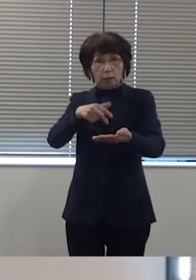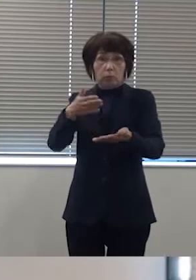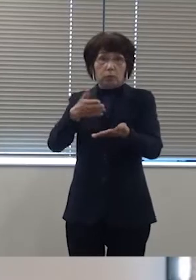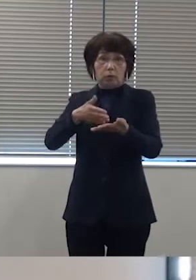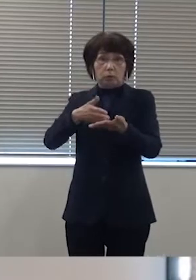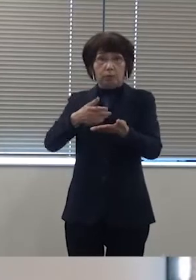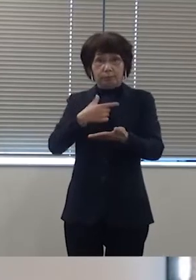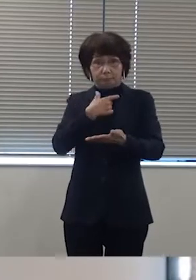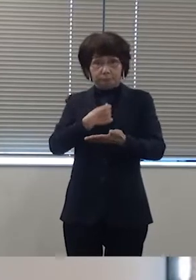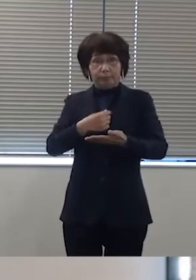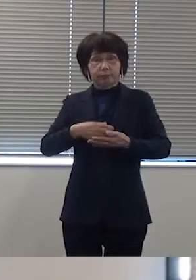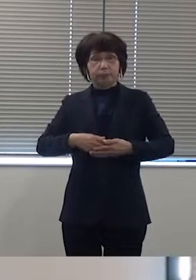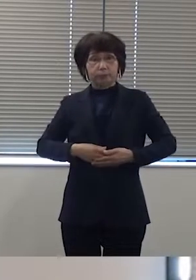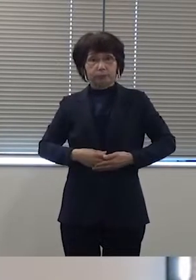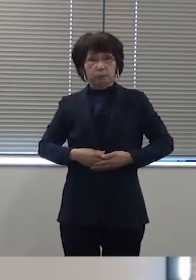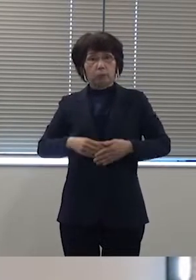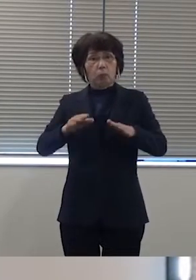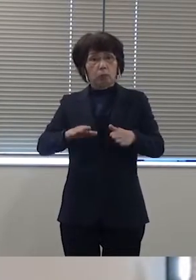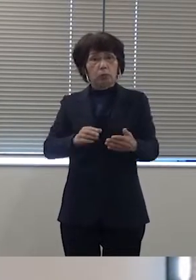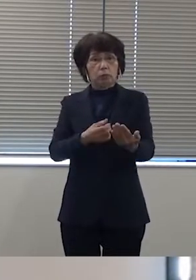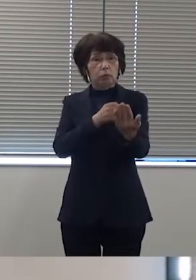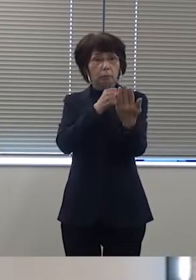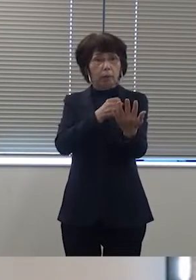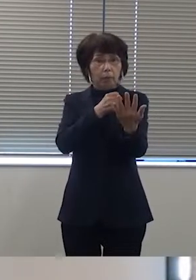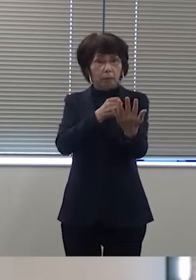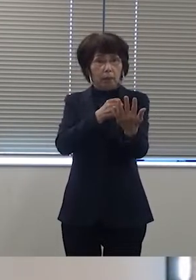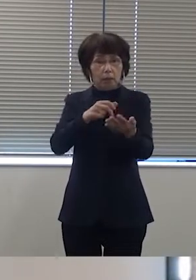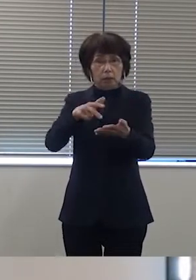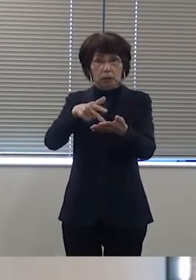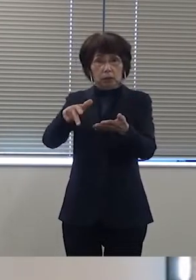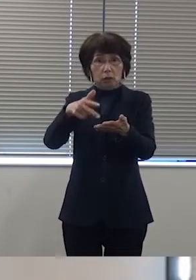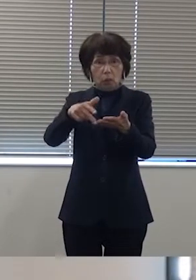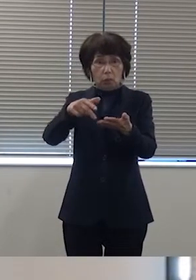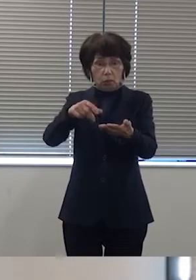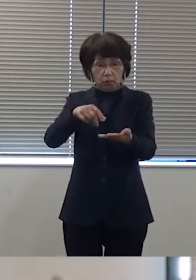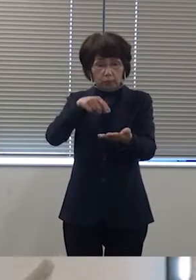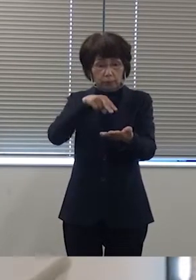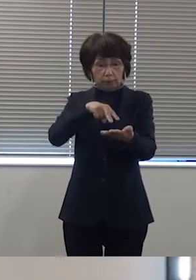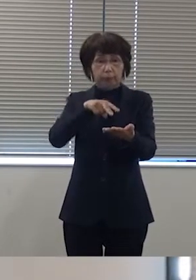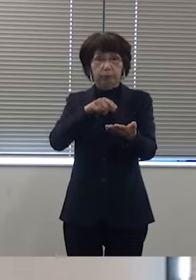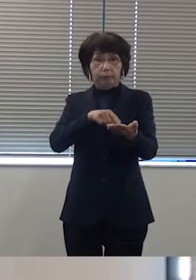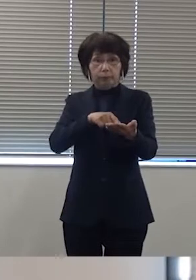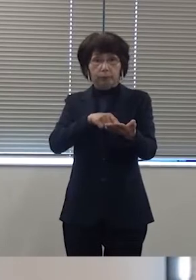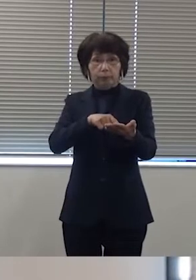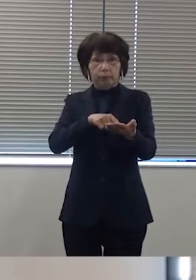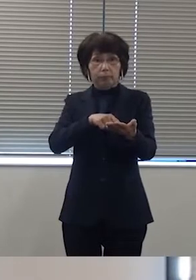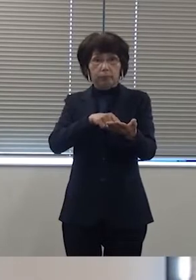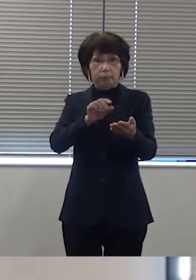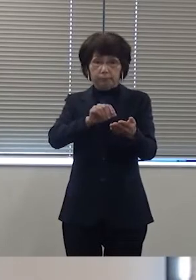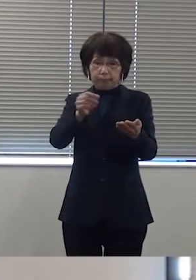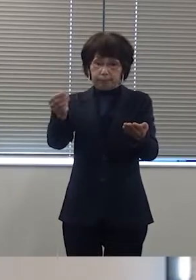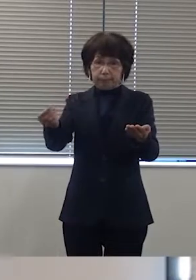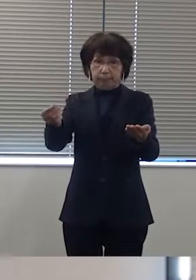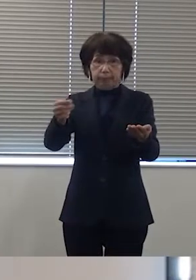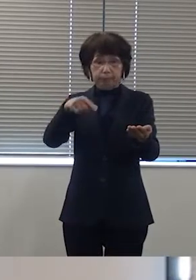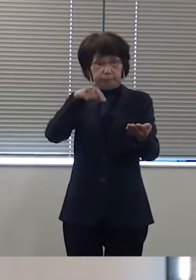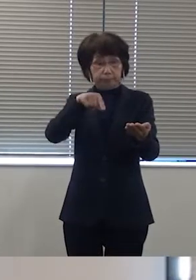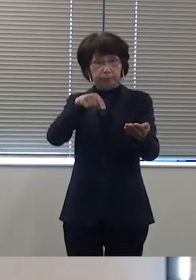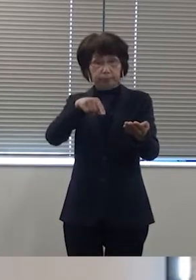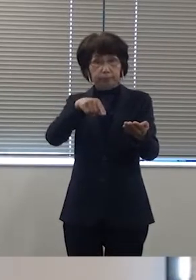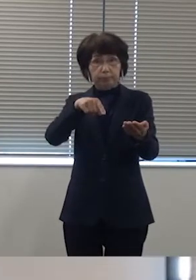ます。本日の記者会見の資料、予防の資料です。で、1枚めくっていただきまし